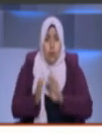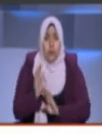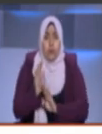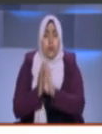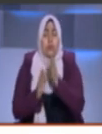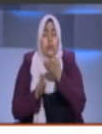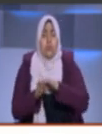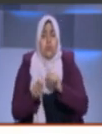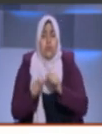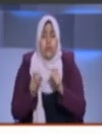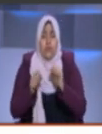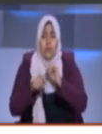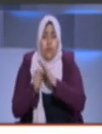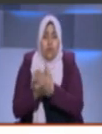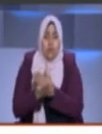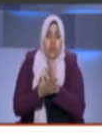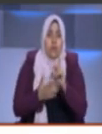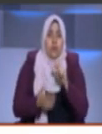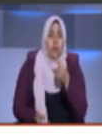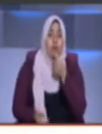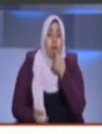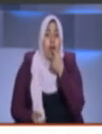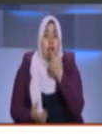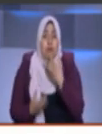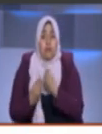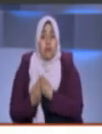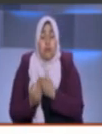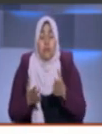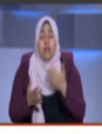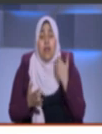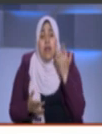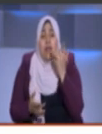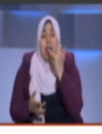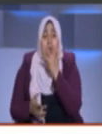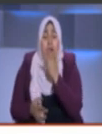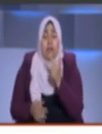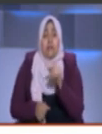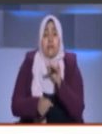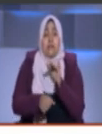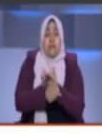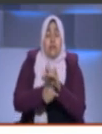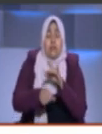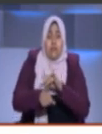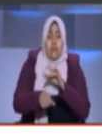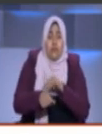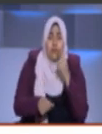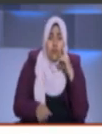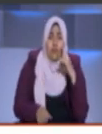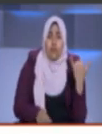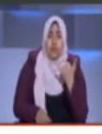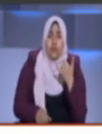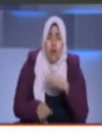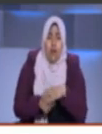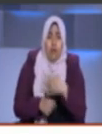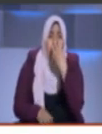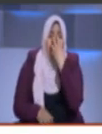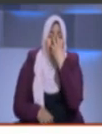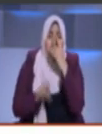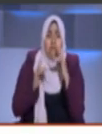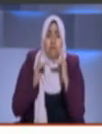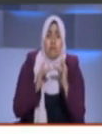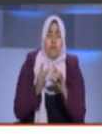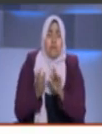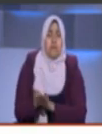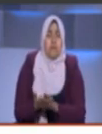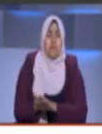الذروة ونقص مع نقص عدد المحتاجين إلى العناية المشددة أو المركزة في الدخول